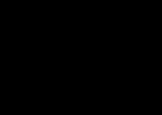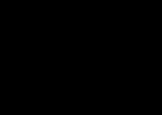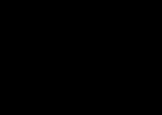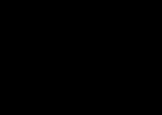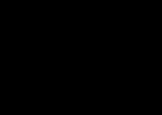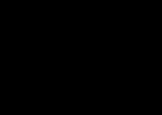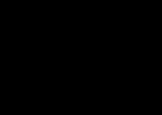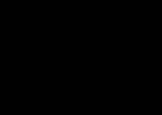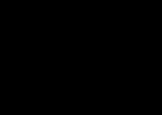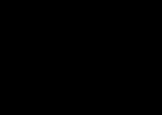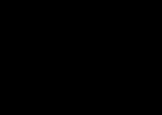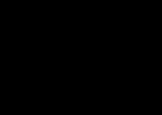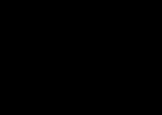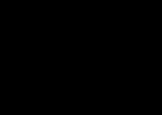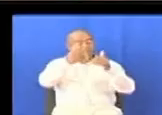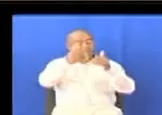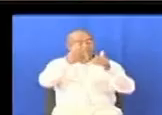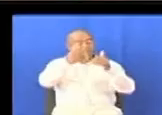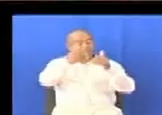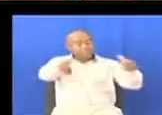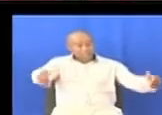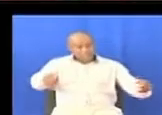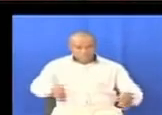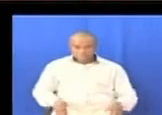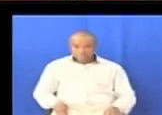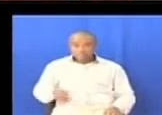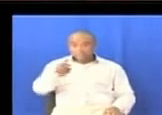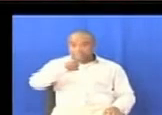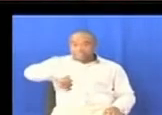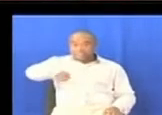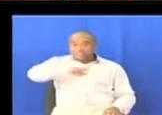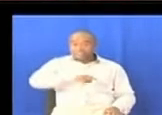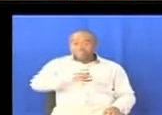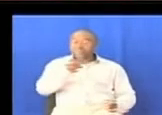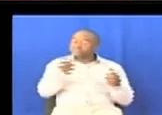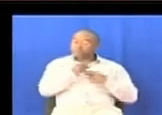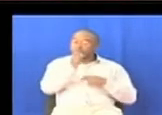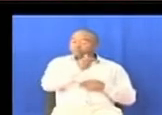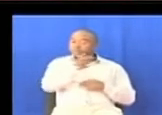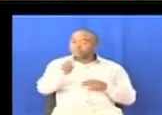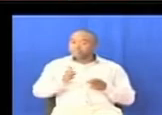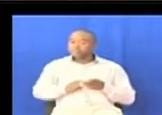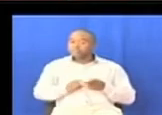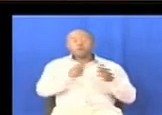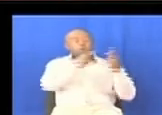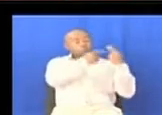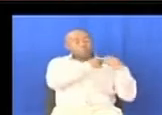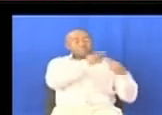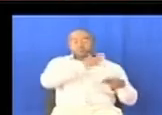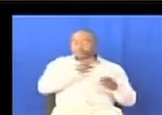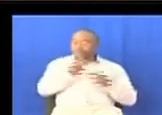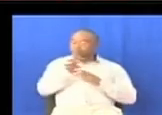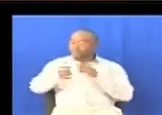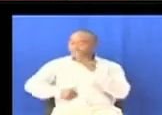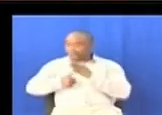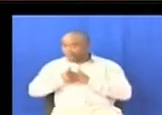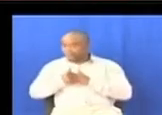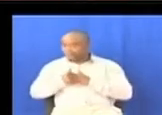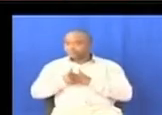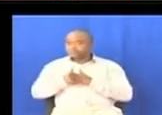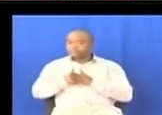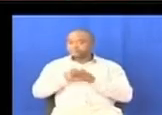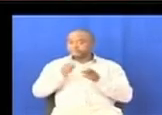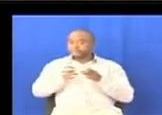mipaka. Amina. Wajibu wetu kama Watanzania, wajibu wetu kama viongozi, pamoja